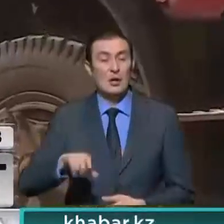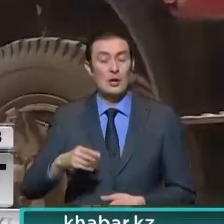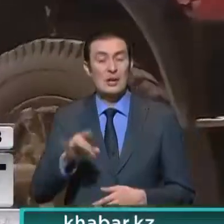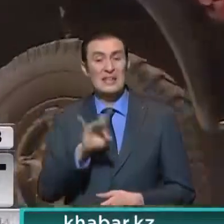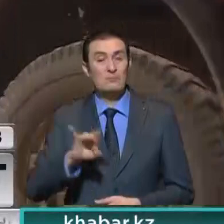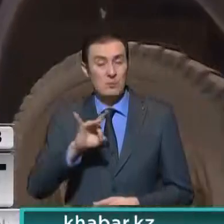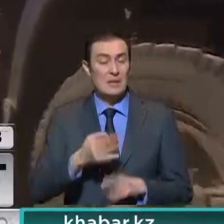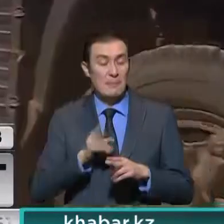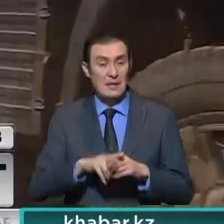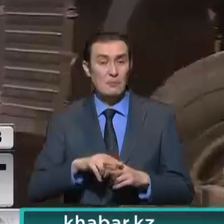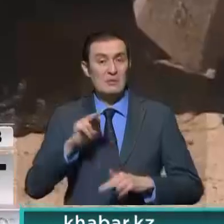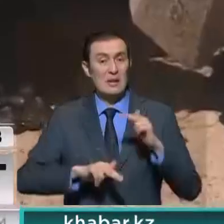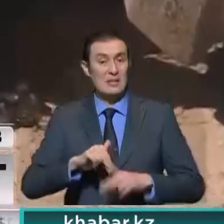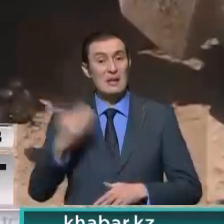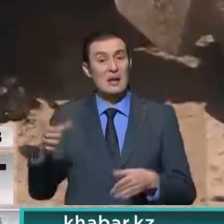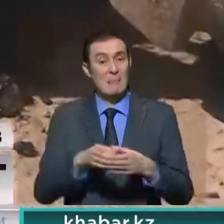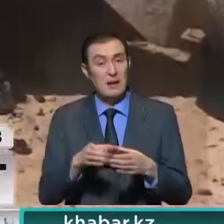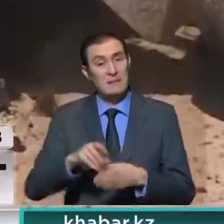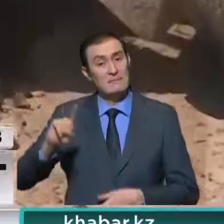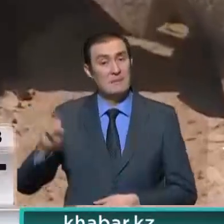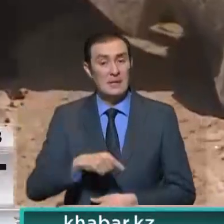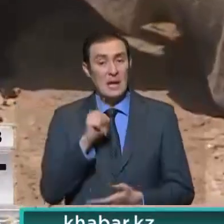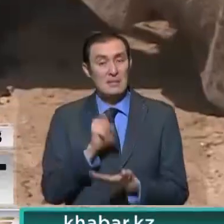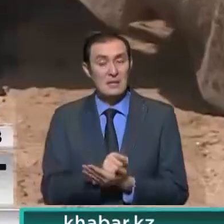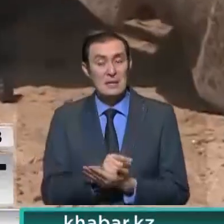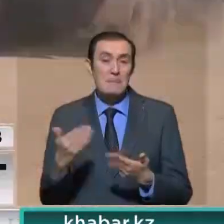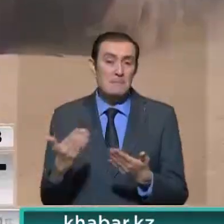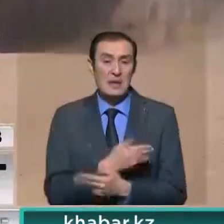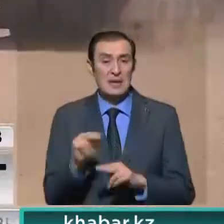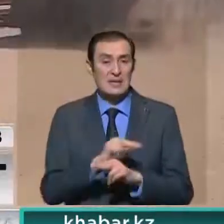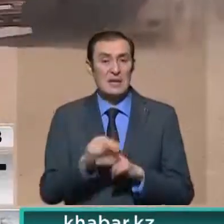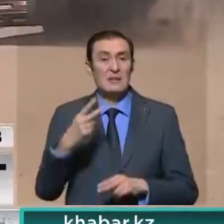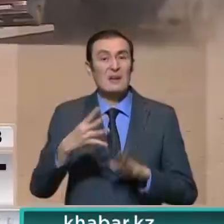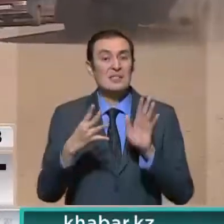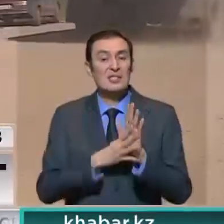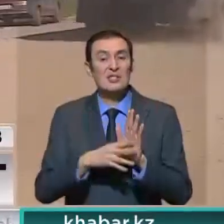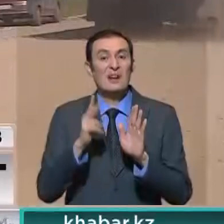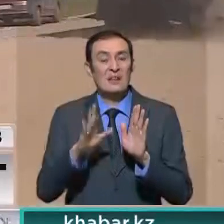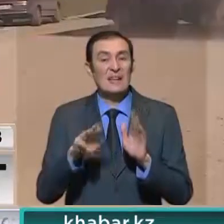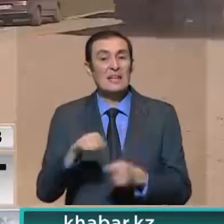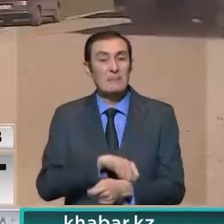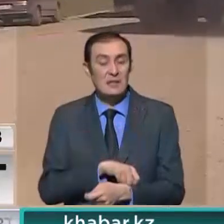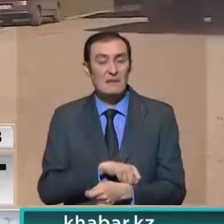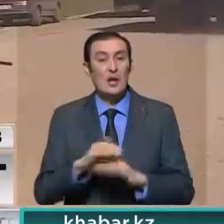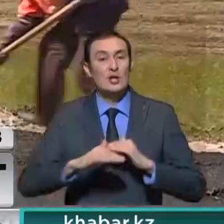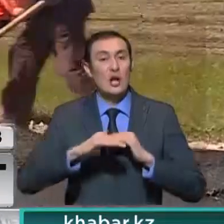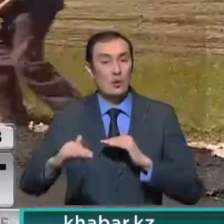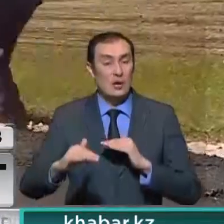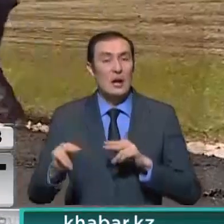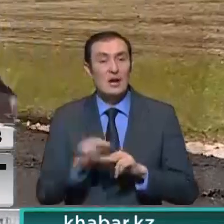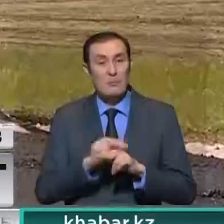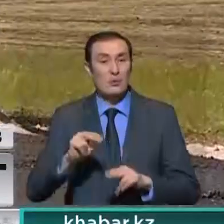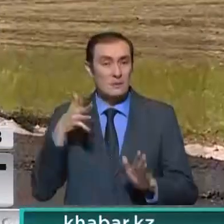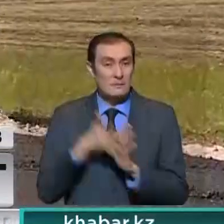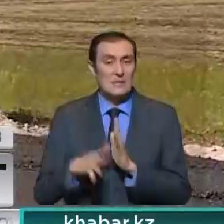по итогам проверки подрядчиком выдали предписание и обязали переделать 29 тысяч квадратных метров дорожного полотна вся работа